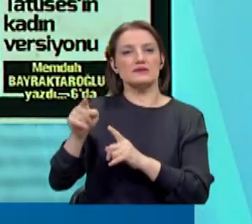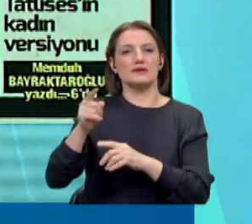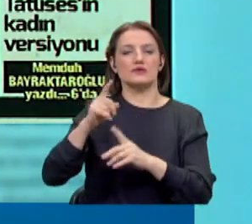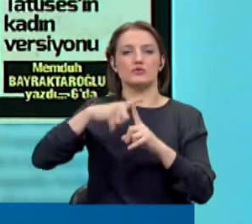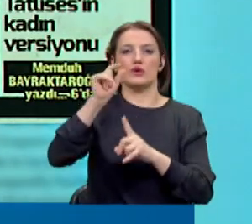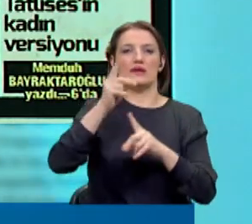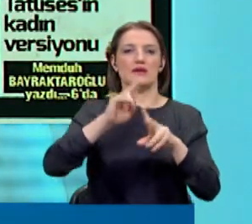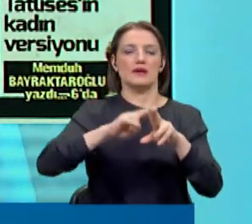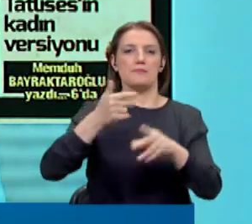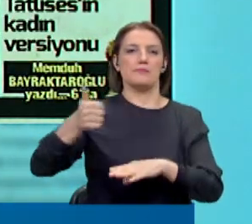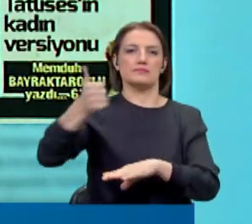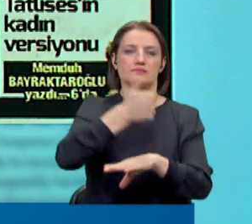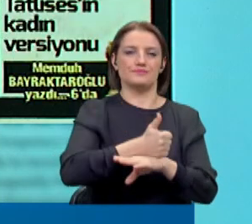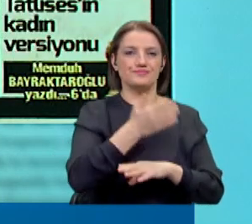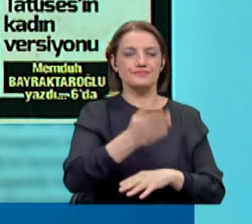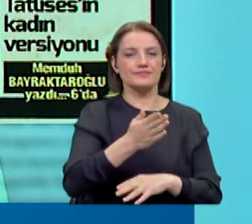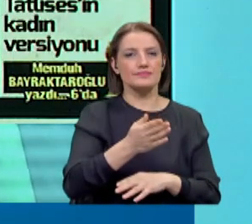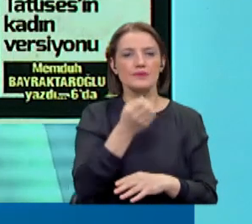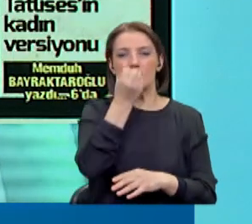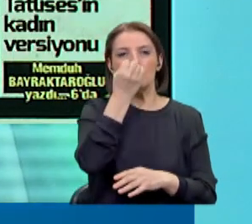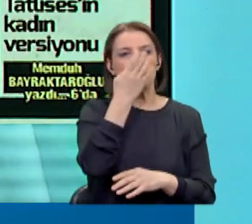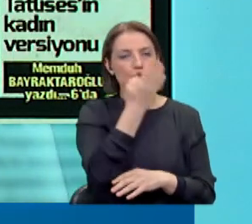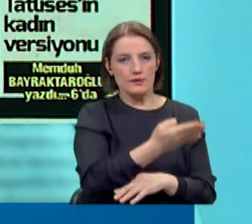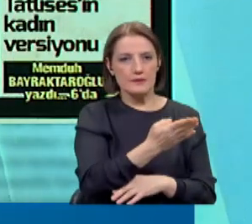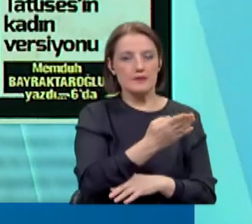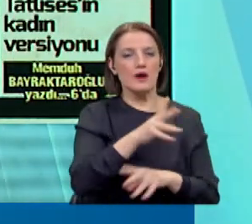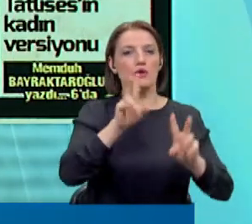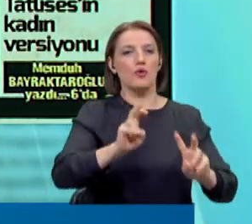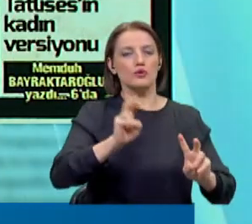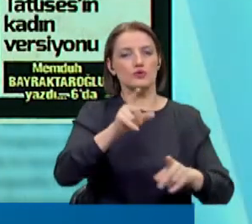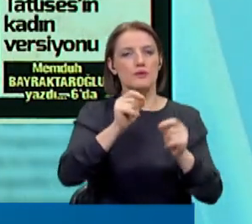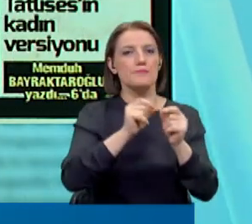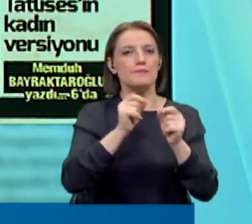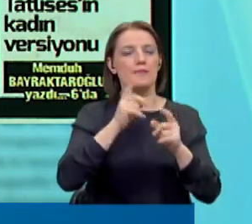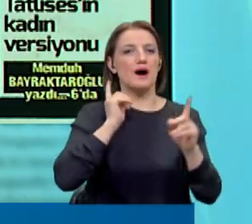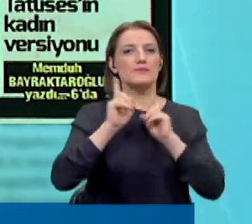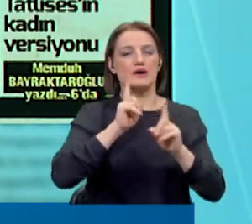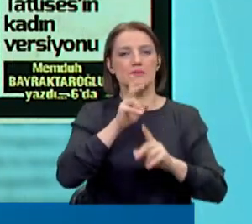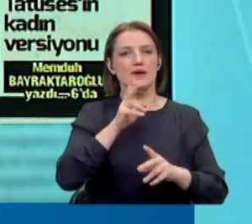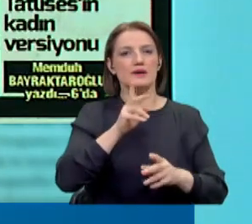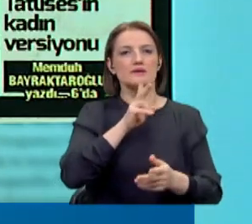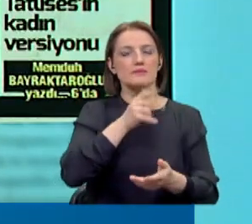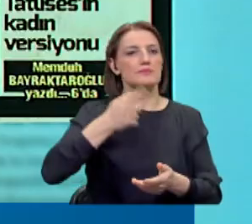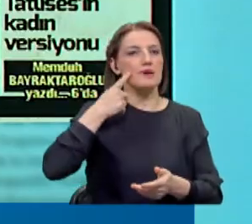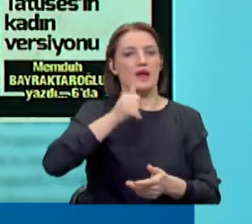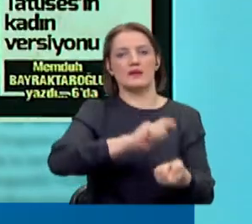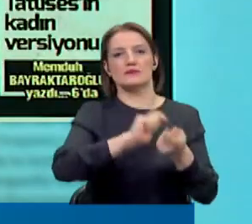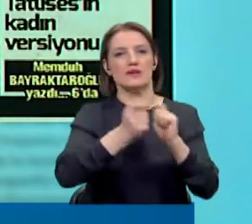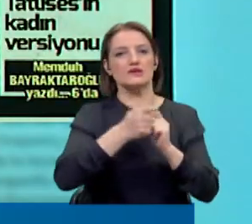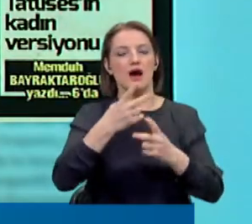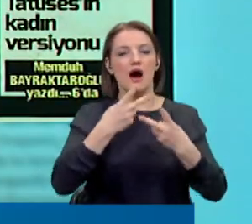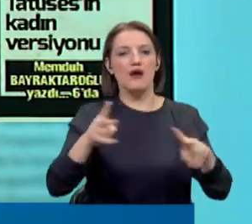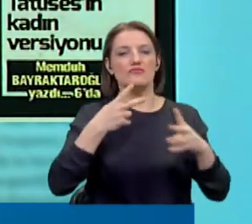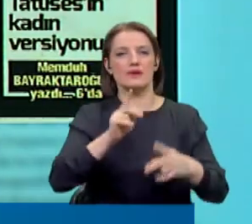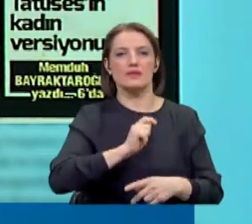şimdi adalet bakanı Abdülhamit Gül Cumhurbaşkanı kararnamesi ile koltuğunu Bekir Bozdağ bıraktı Gül af talebini kabul ettiği için üçüncü